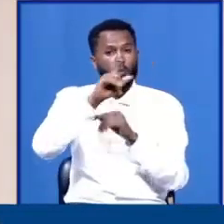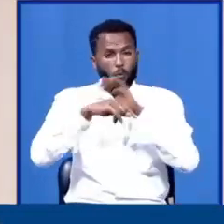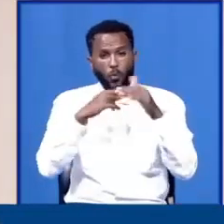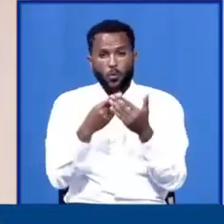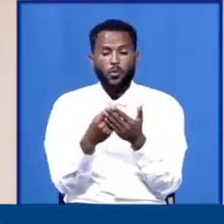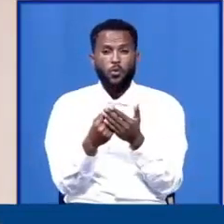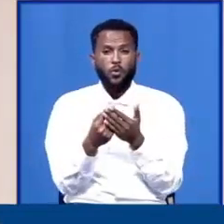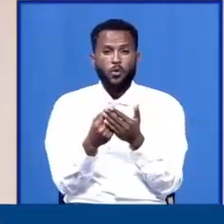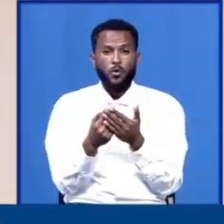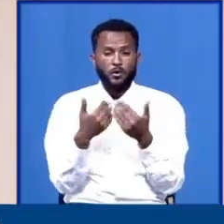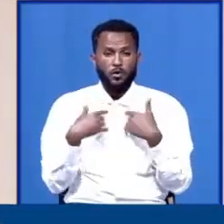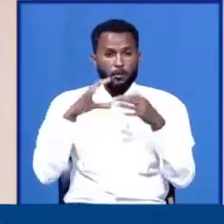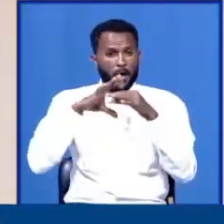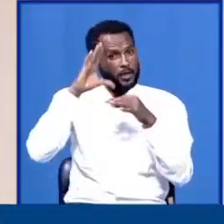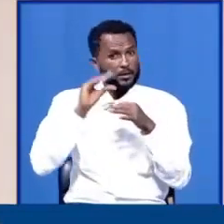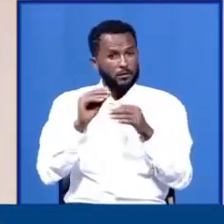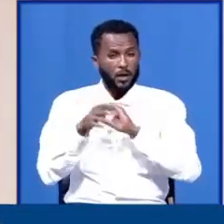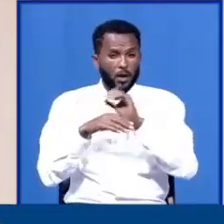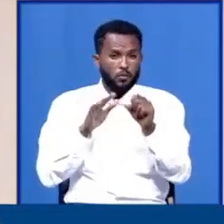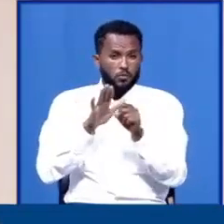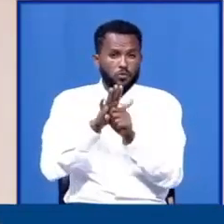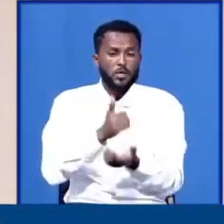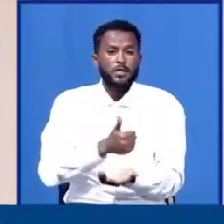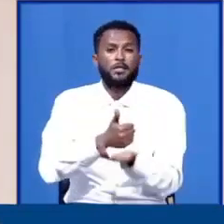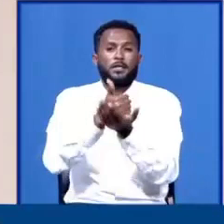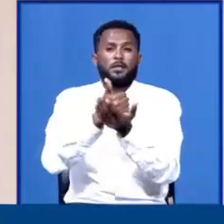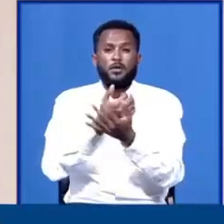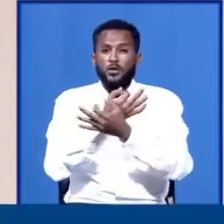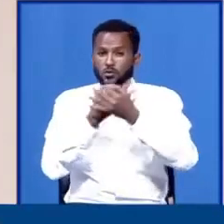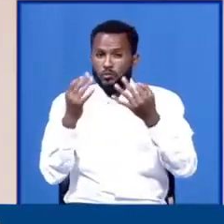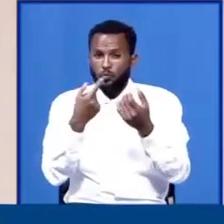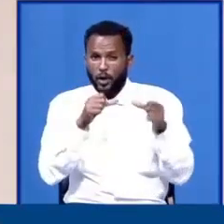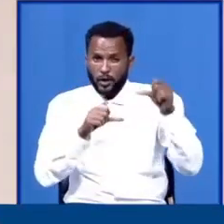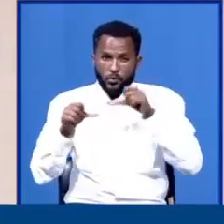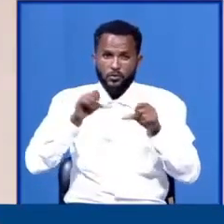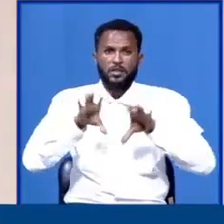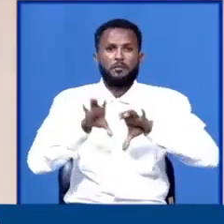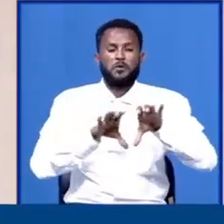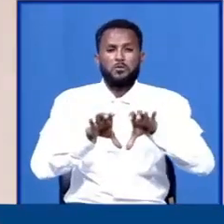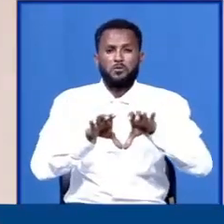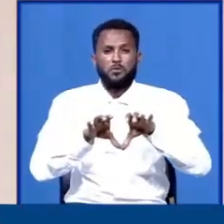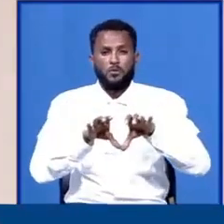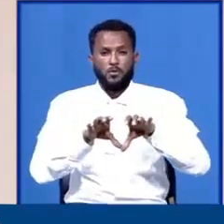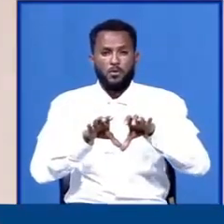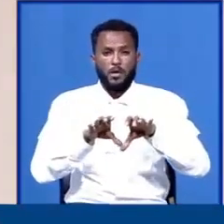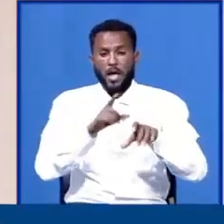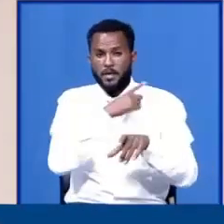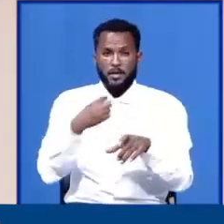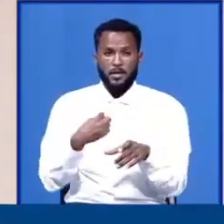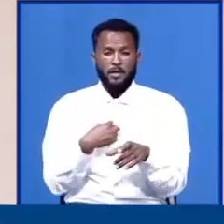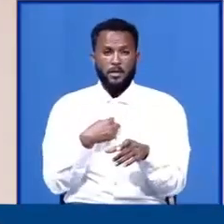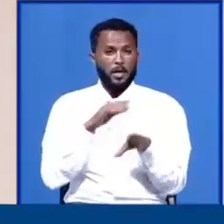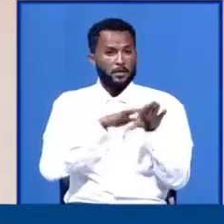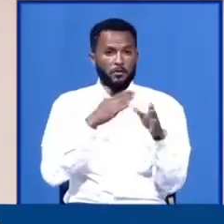ድሲ ዘሎ ማሕበረሰብና ብሙሉእ ንክሕገዝ ፅቡቅ ዝኾነ ኣስተዋፅኦ ንክግበረሉ ኣሕና